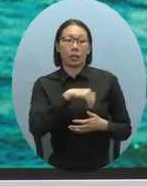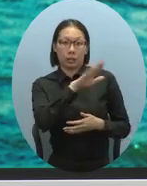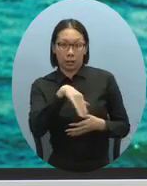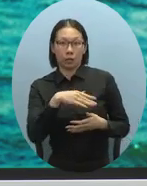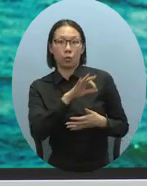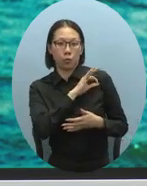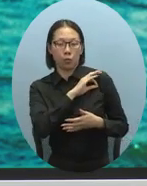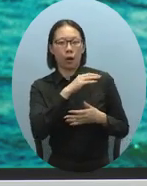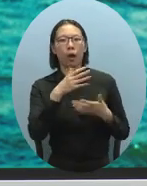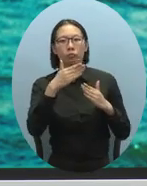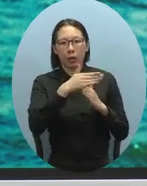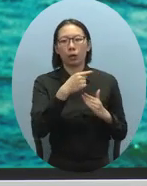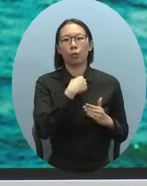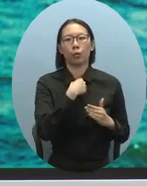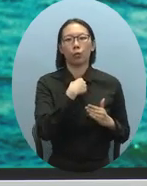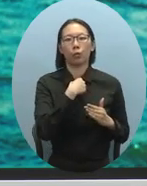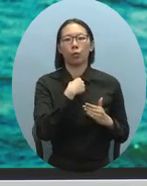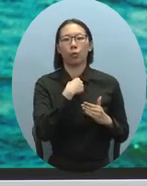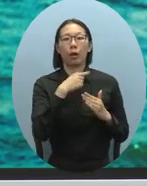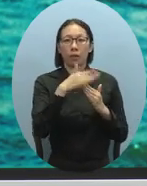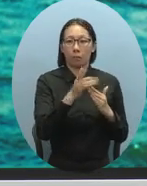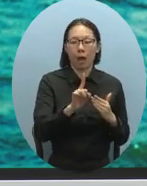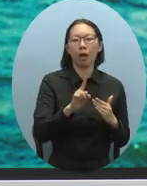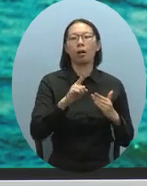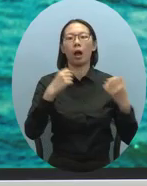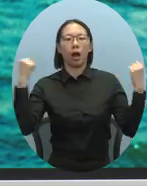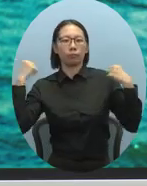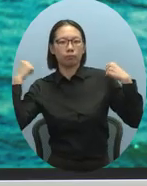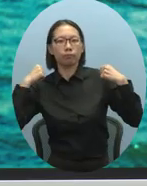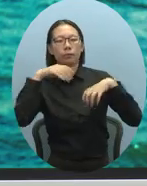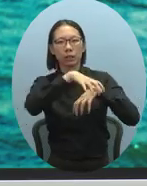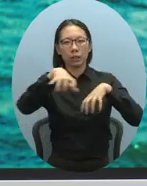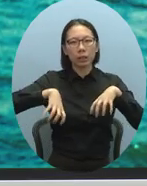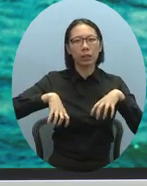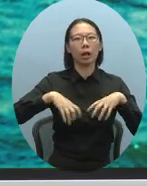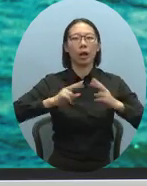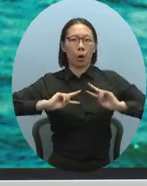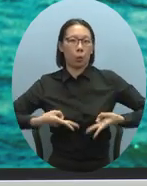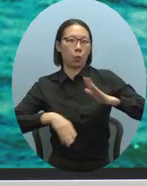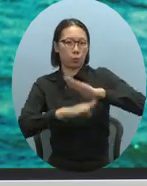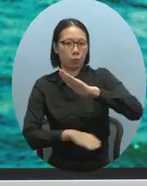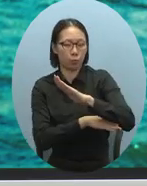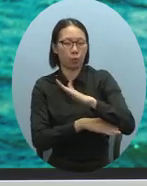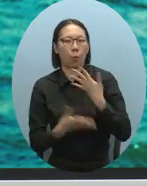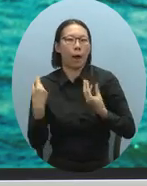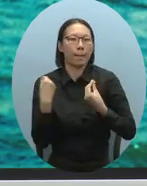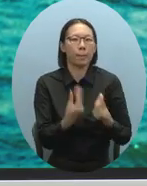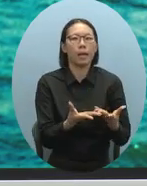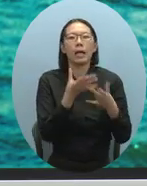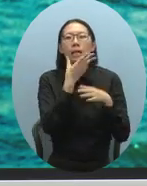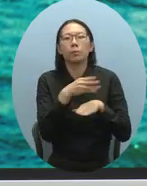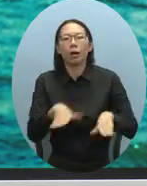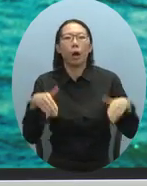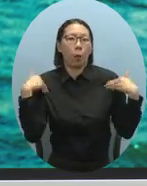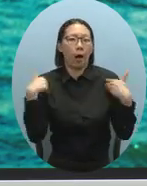止开放在会所里面的康乐体育设施、更衣室和给一些幼儿游玩的设